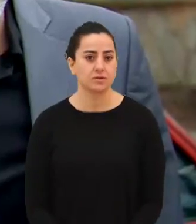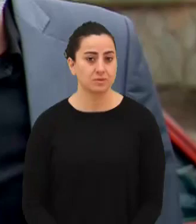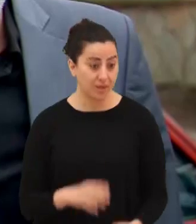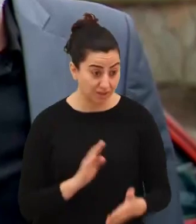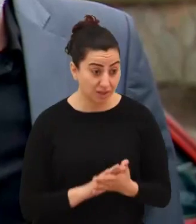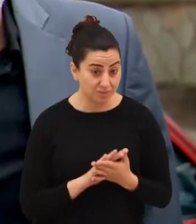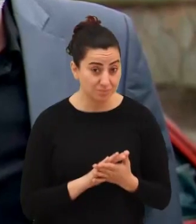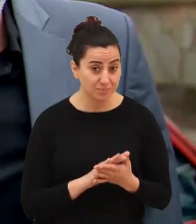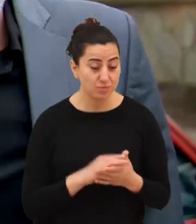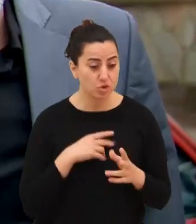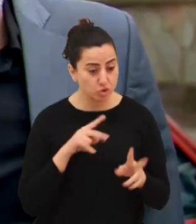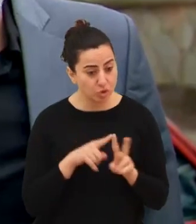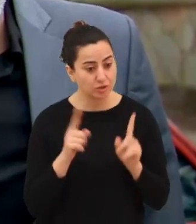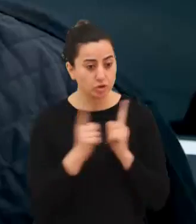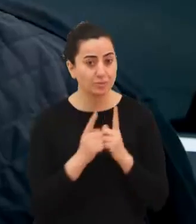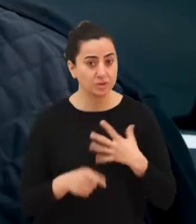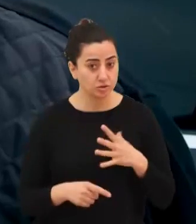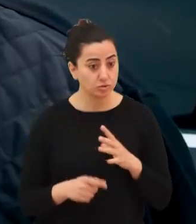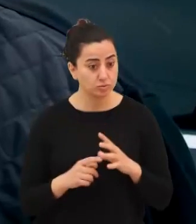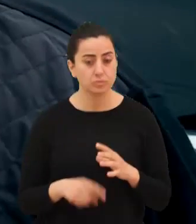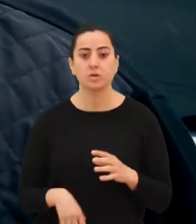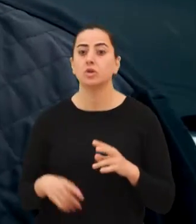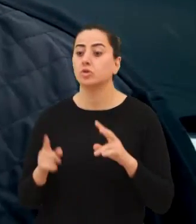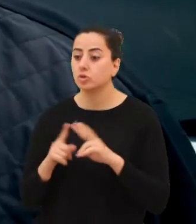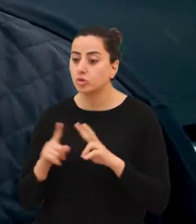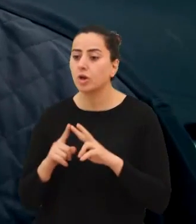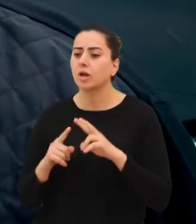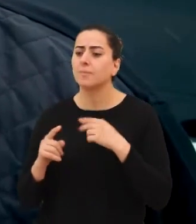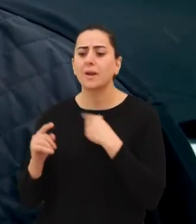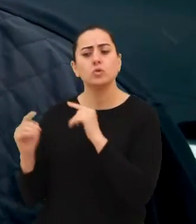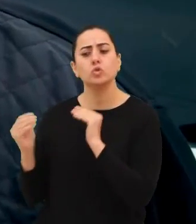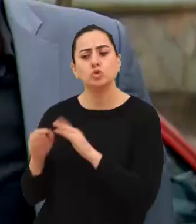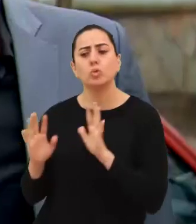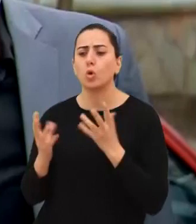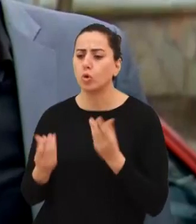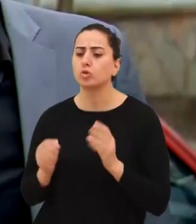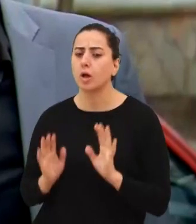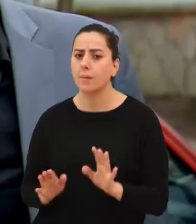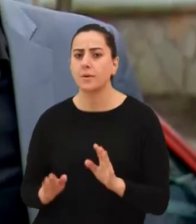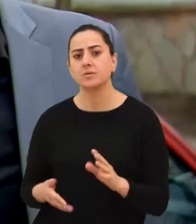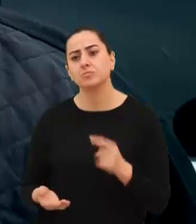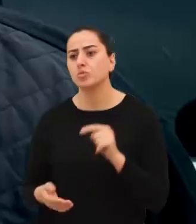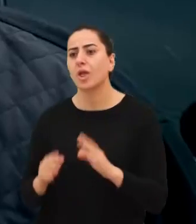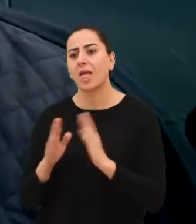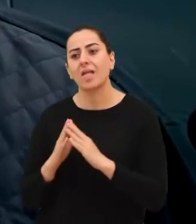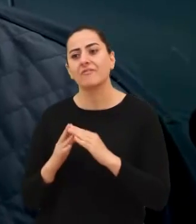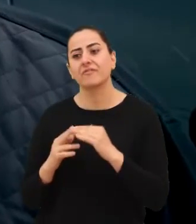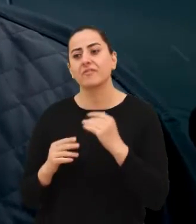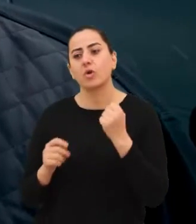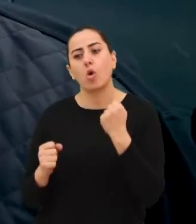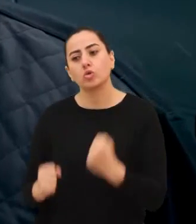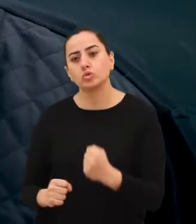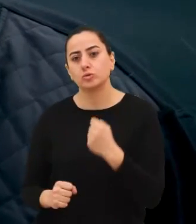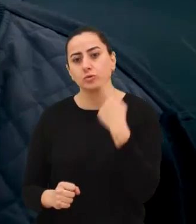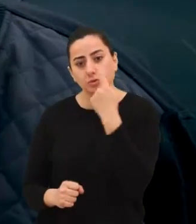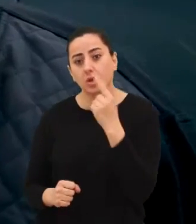Arkadaşım biz Nurhan Bey'le görüşeceğiz. Bak Nurhan'la iyi anlaşamayabilirim ama sonuçta bu evin bir elemanı.